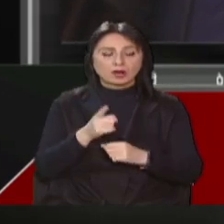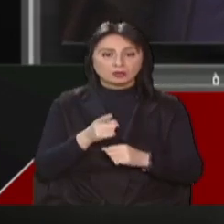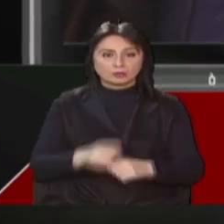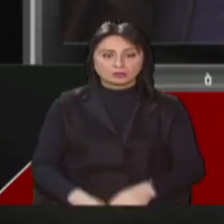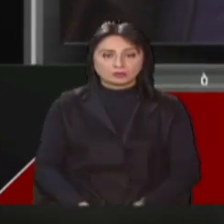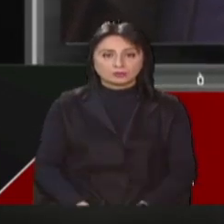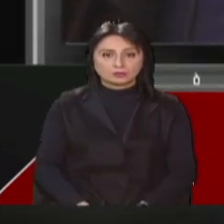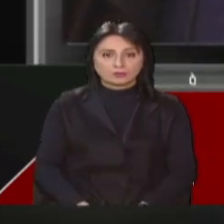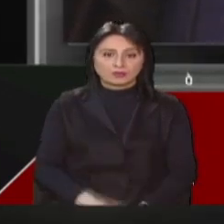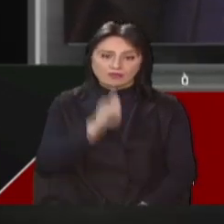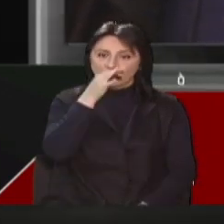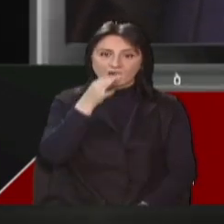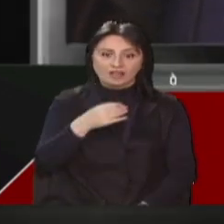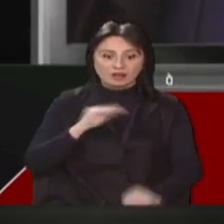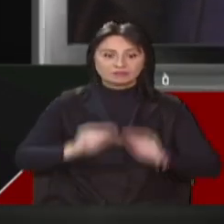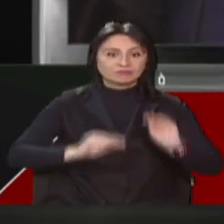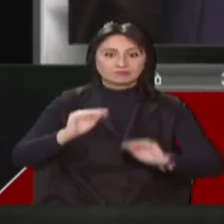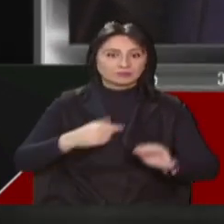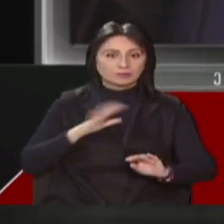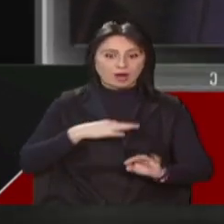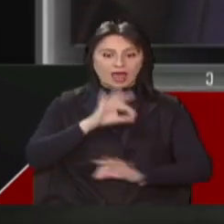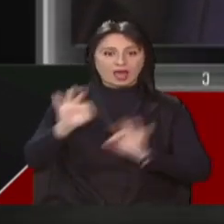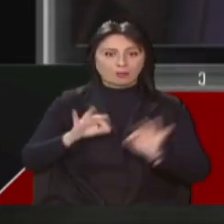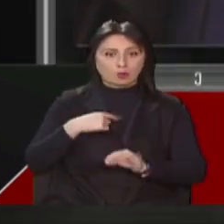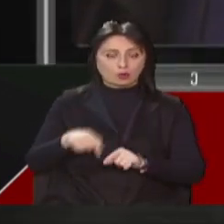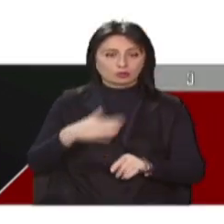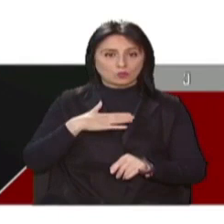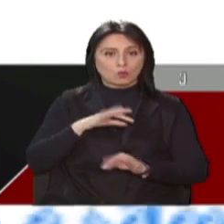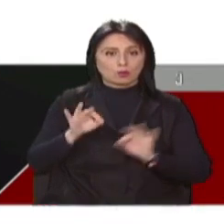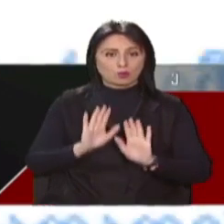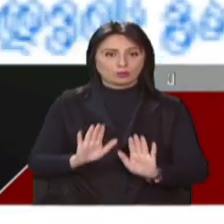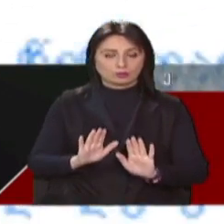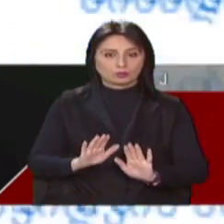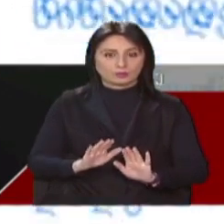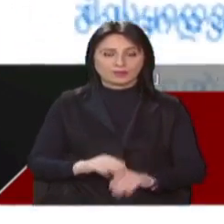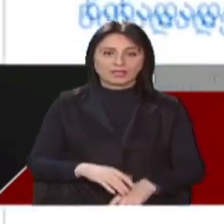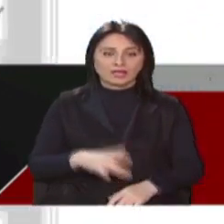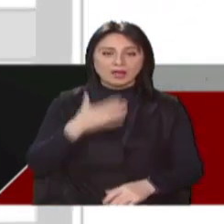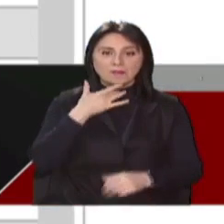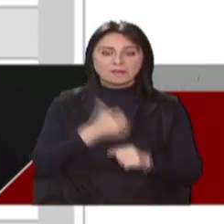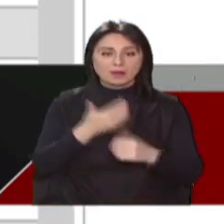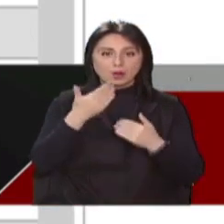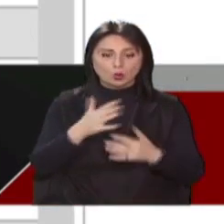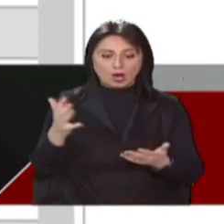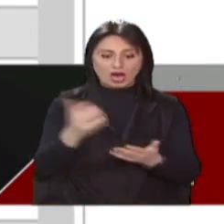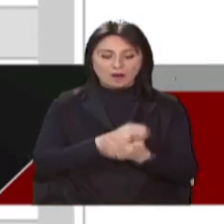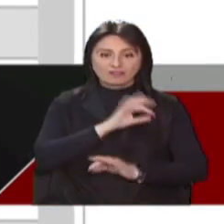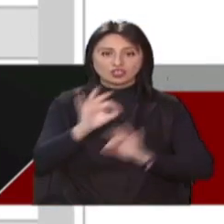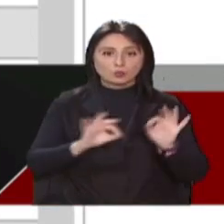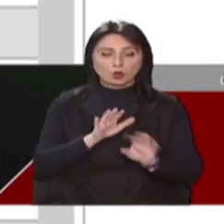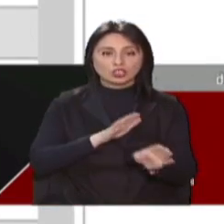საქმე? Ვერ გეტყვით ისეთ, ეს უკვე ექსპერტიზა უნდა ქართ. Თბილისის მერიამ უკვე გამარჯვებული